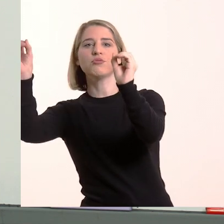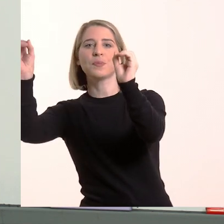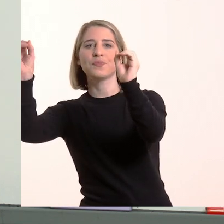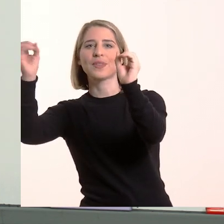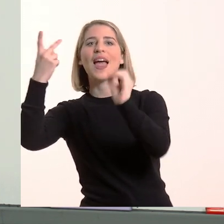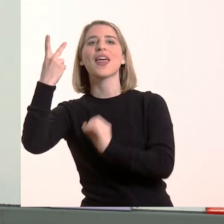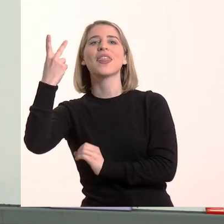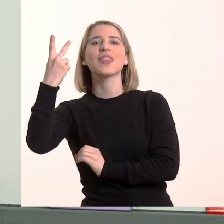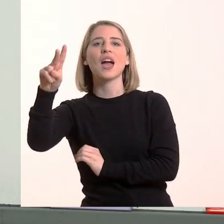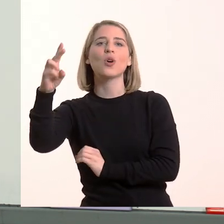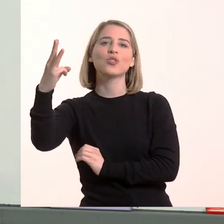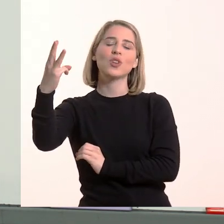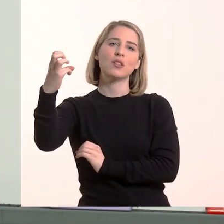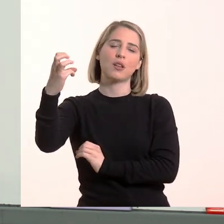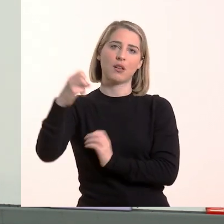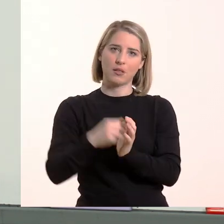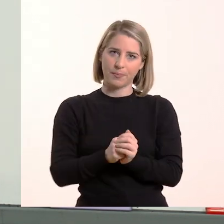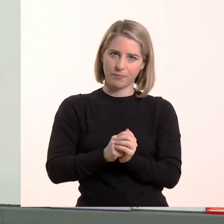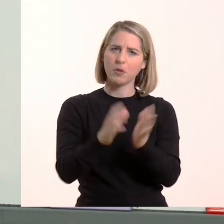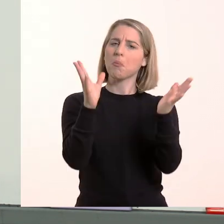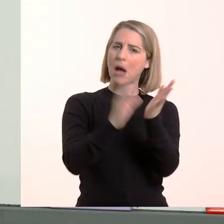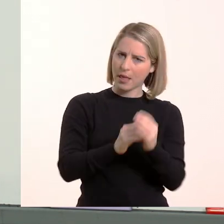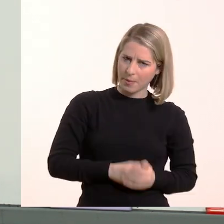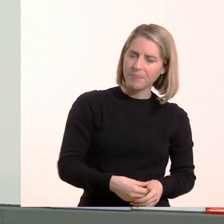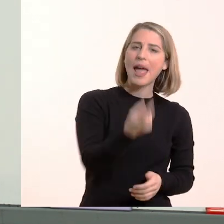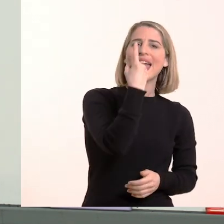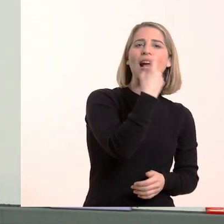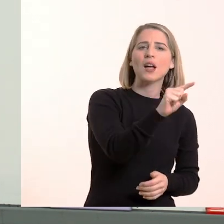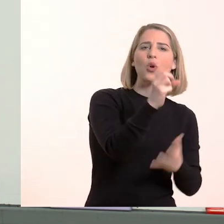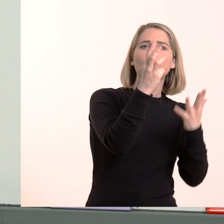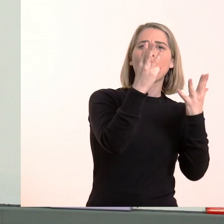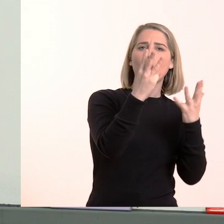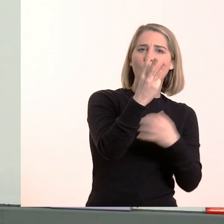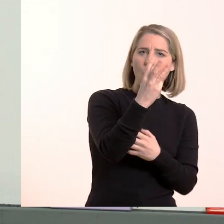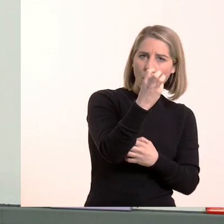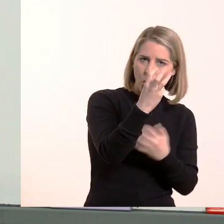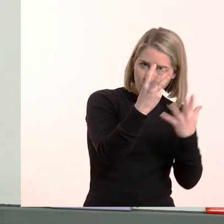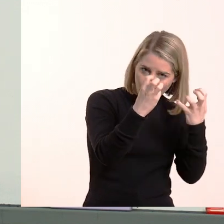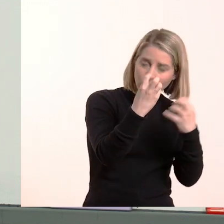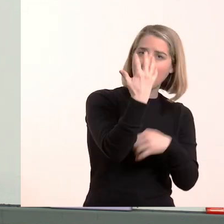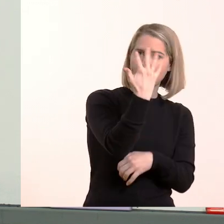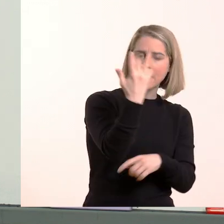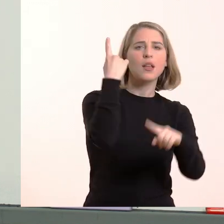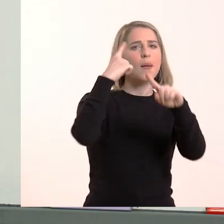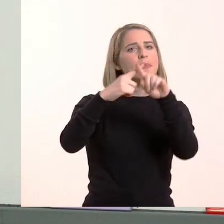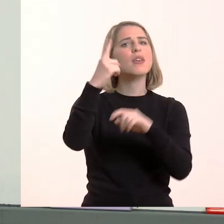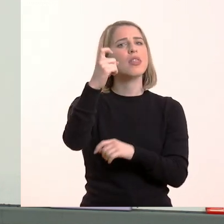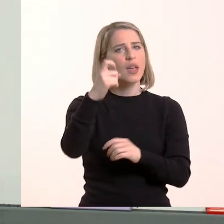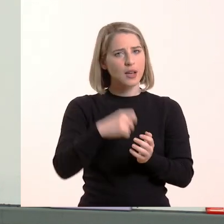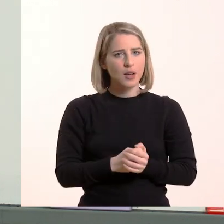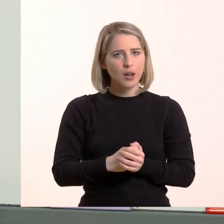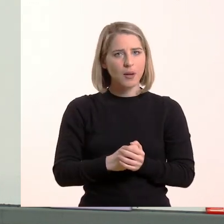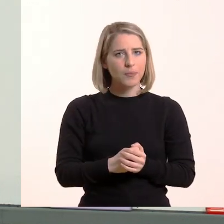230. Ας πούμε ότι έχουμε 185 επί 10 πάλι. Τι